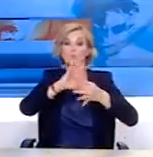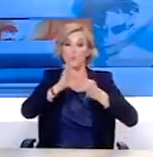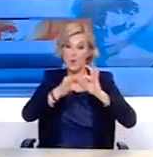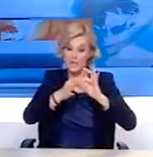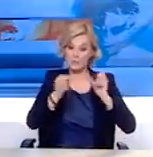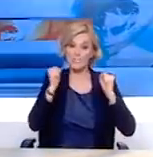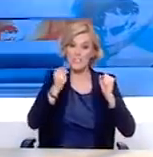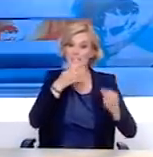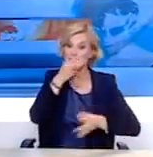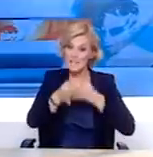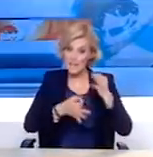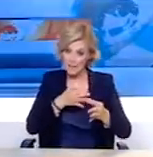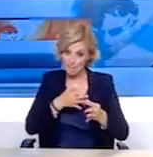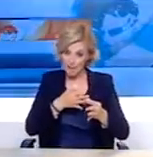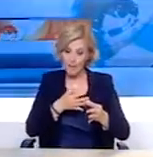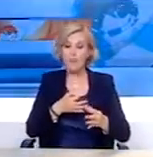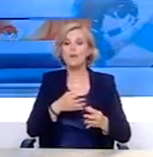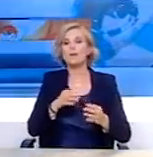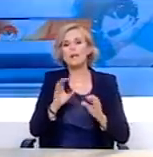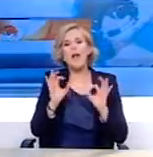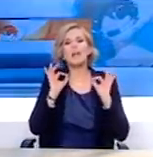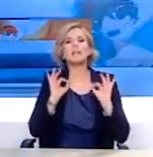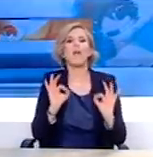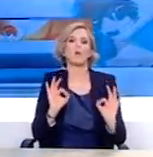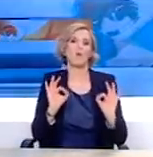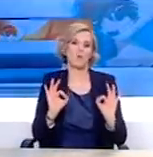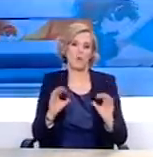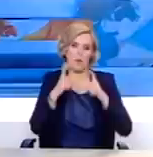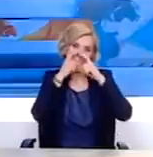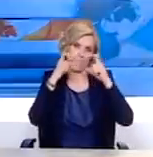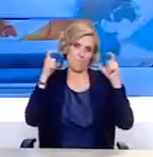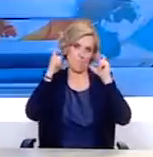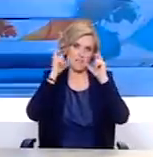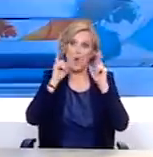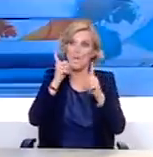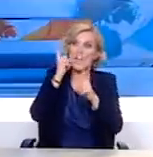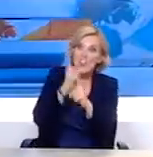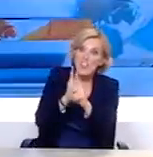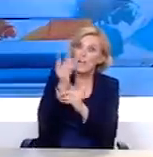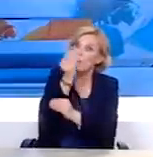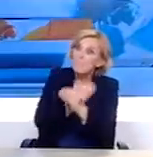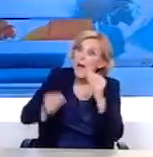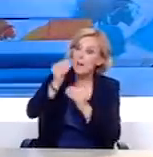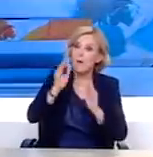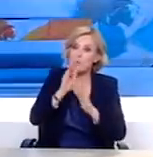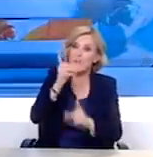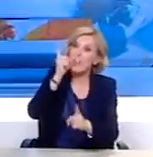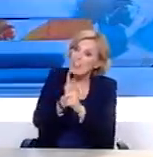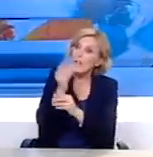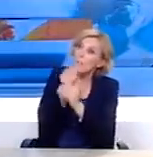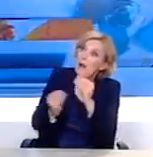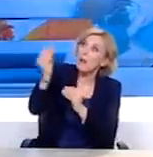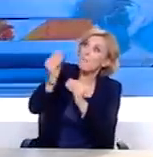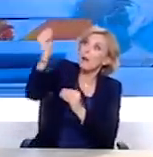FFP2. Όχι οι τέλειες των τελείων, FFP3, οι οποίες δεν υπάρχουν πουθενά στην παγκόσμια αγορά αυτή τη στιγμή, φυσικά. Και